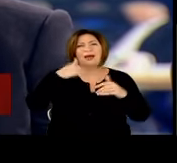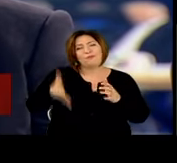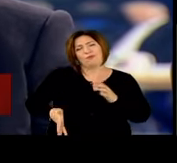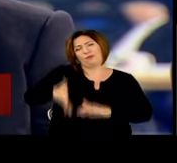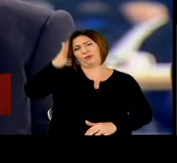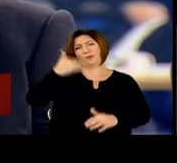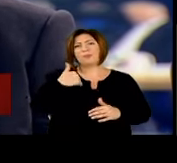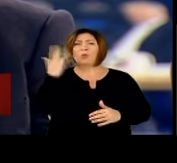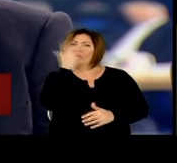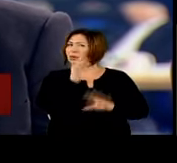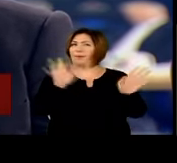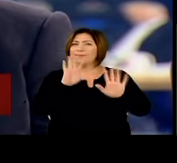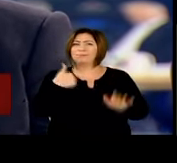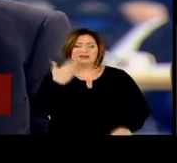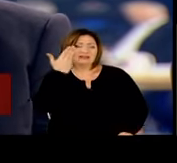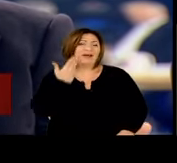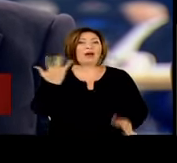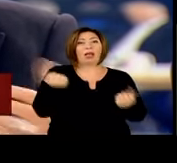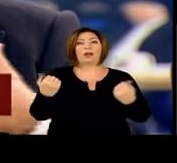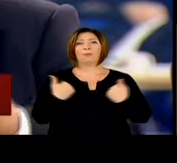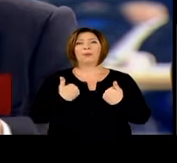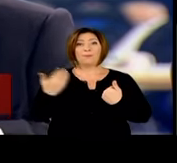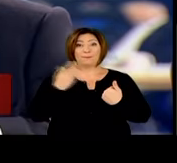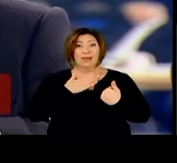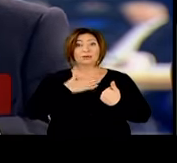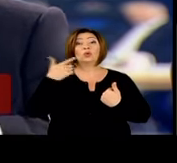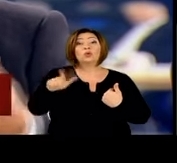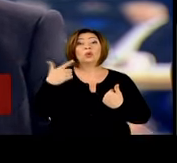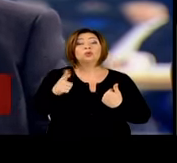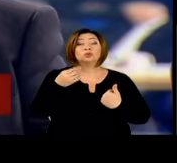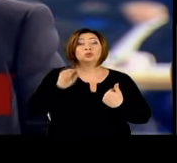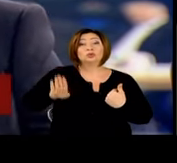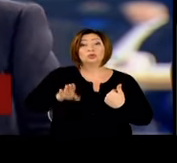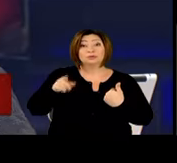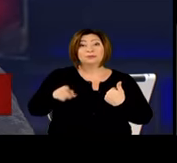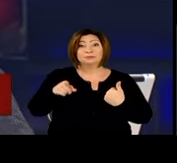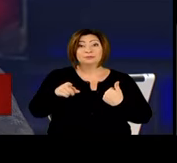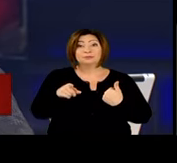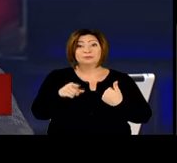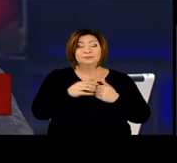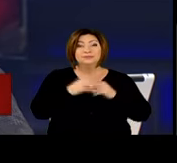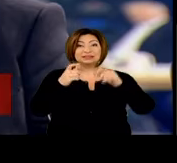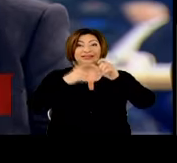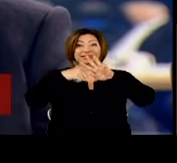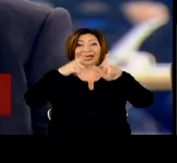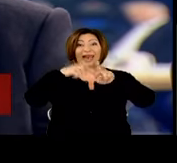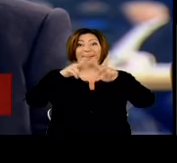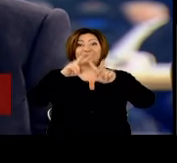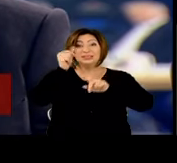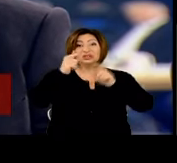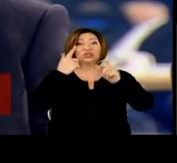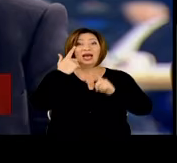Ben bilakis haz duyarım. Ben köylü çocuğuyum. Selami Şahin, maşallah, benim süt, Selami Şahin benim süt